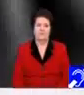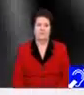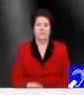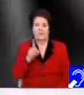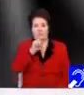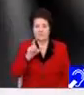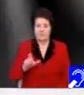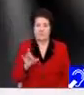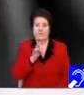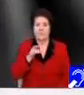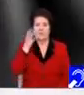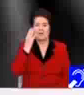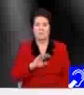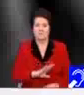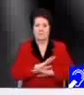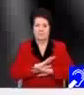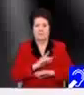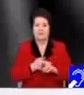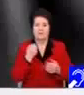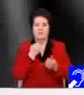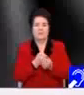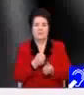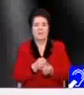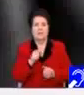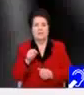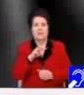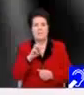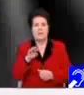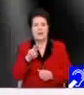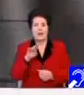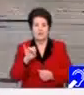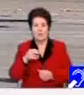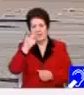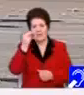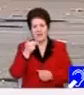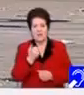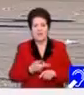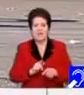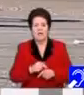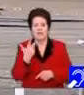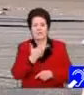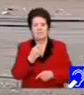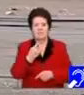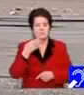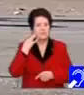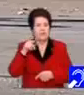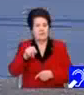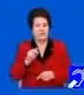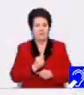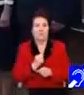Un cetățean din Republica Moldova și-a pierdut viața într-un accident rutier la Milano, în Italia. Bărbatul de 31 de ani lucra în industria